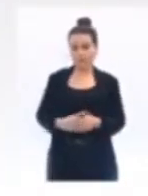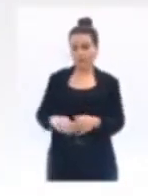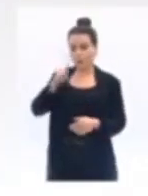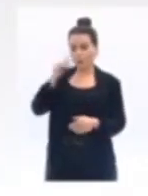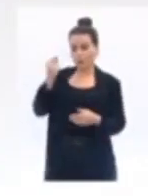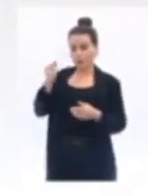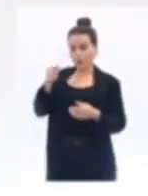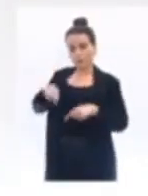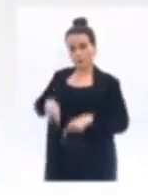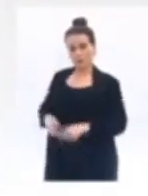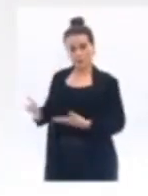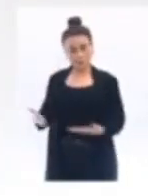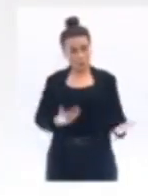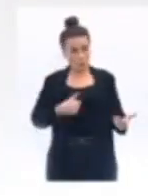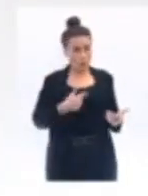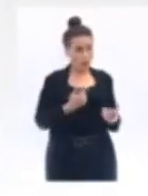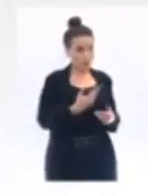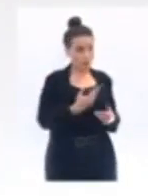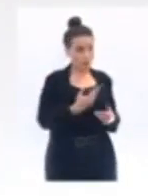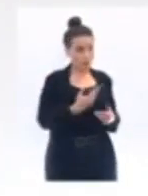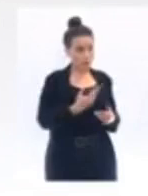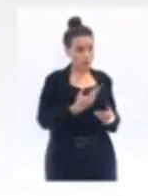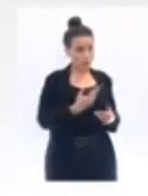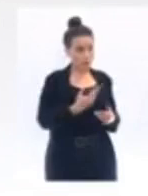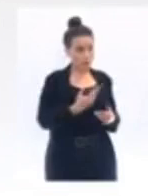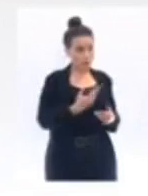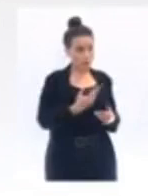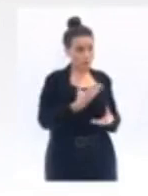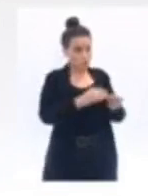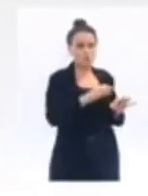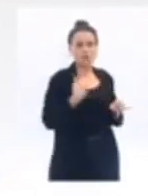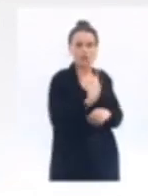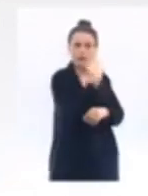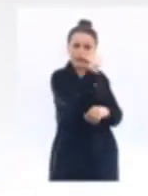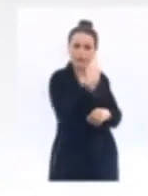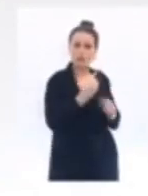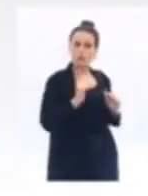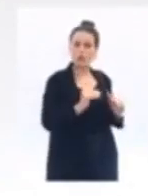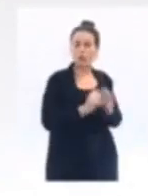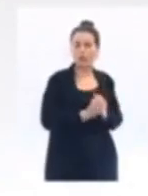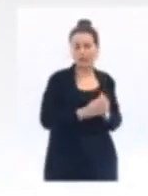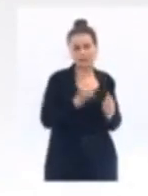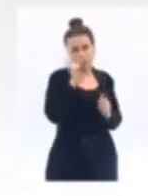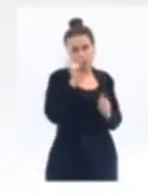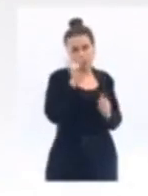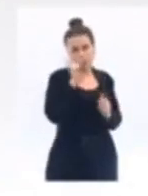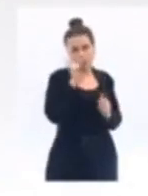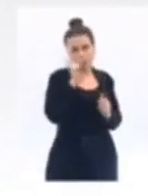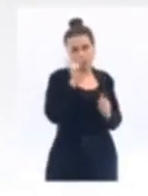brassage, c'est-à-dire moins on voit de gens différents dans une journée, eh bien moins on a de risques de transmettre le virus.